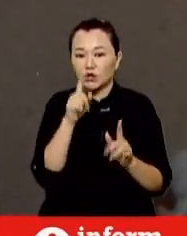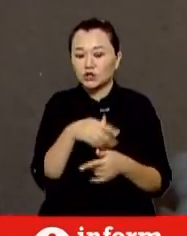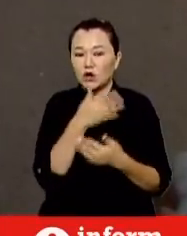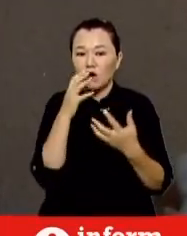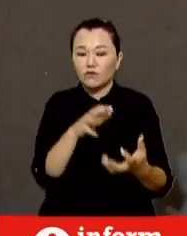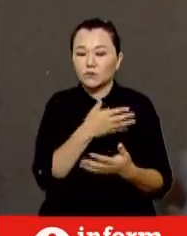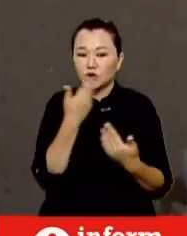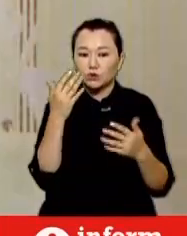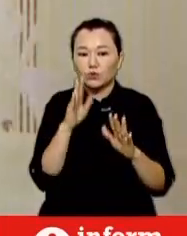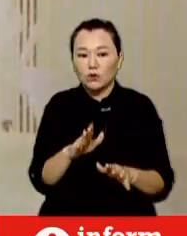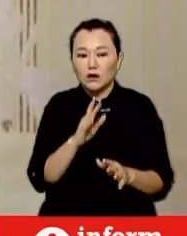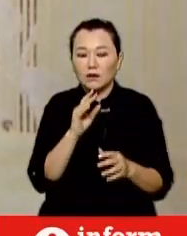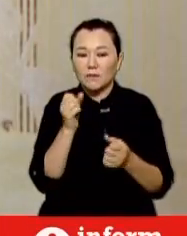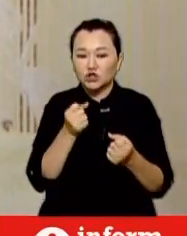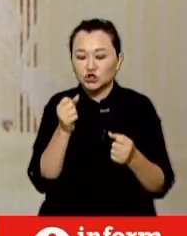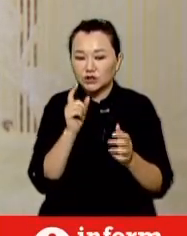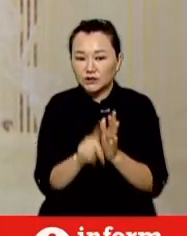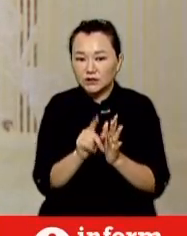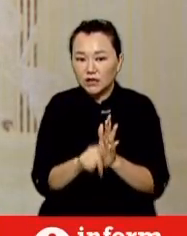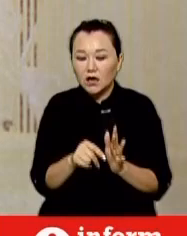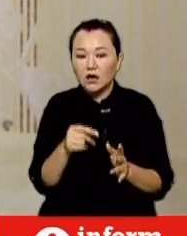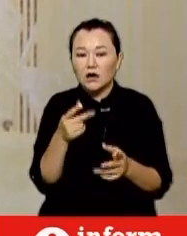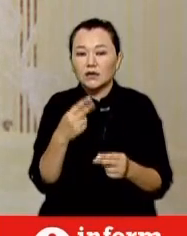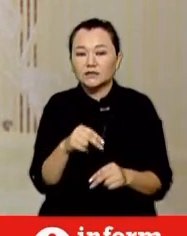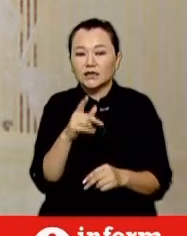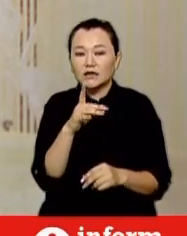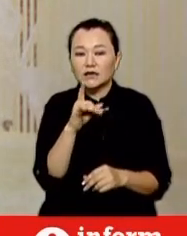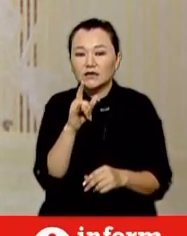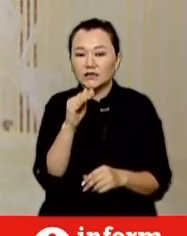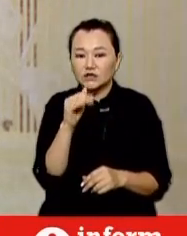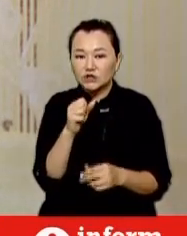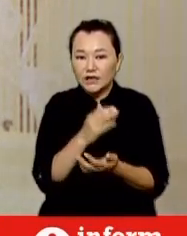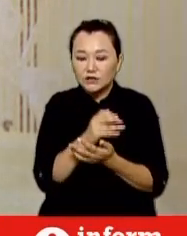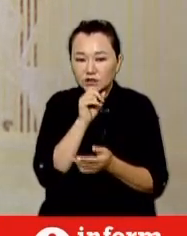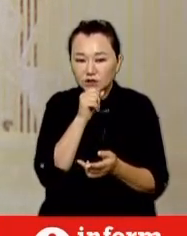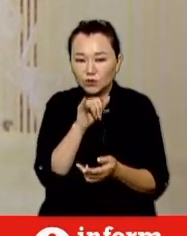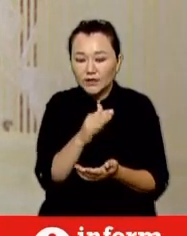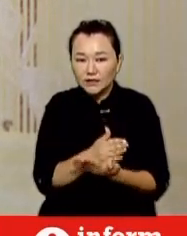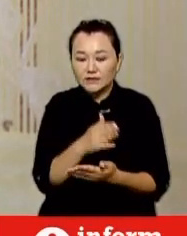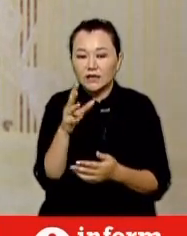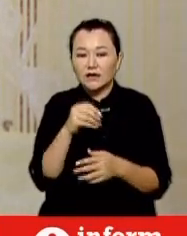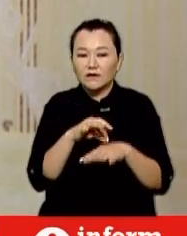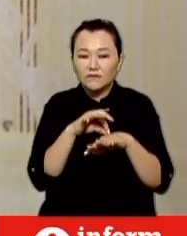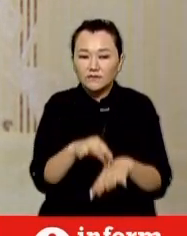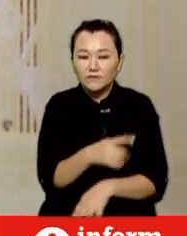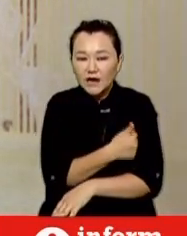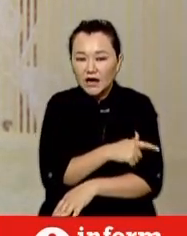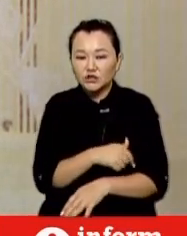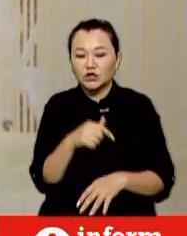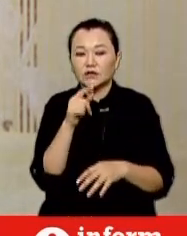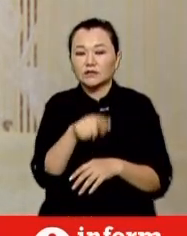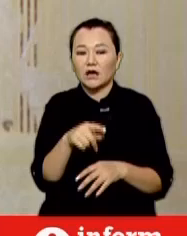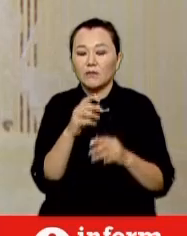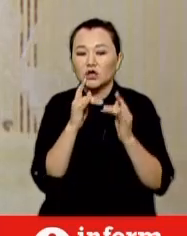только проходящие. У деда была грыжа, и вот мы его в больницу возили, они там его не приняли, сказали, не